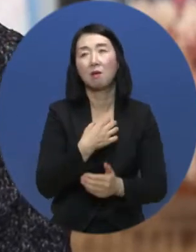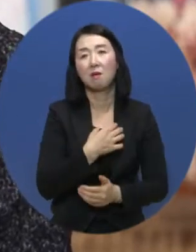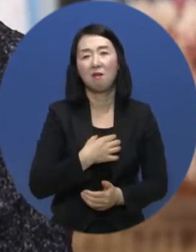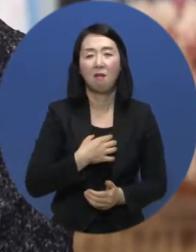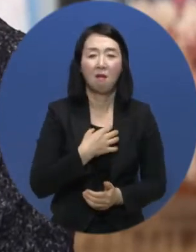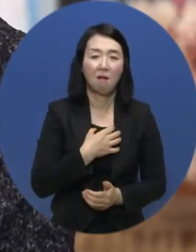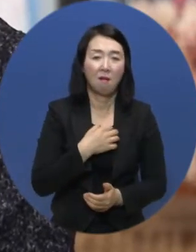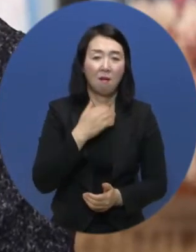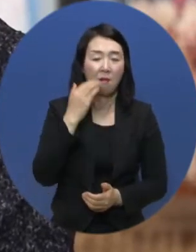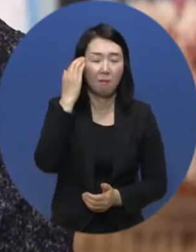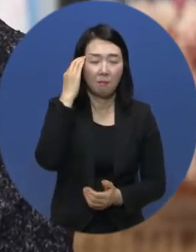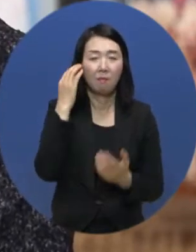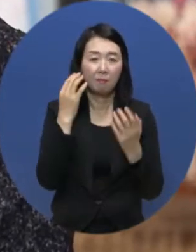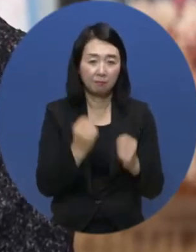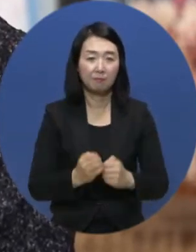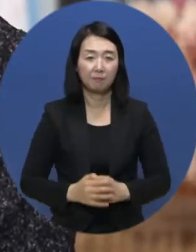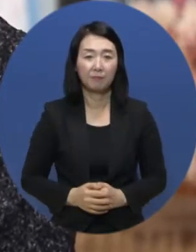했고요.